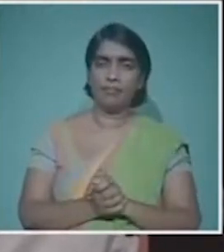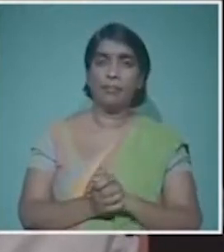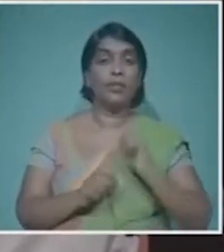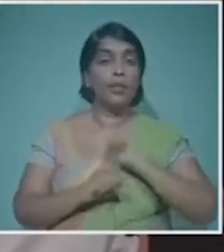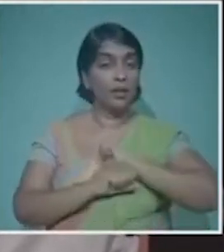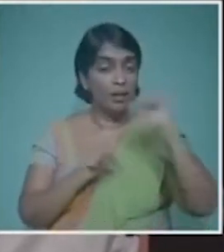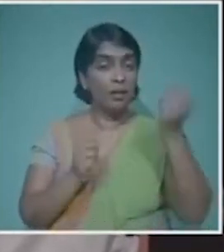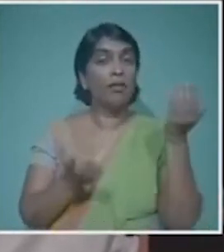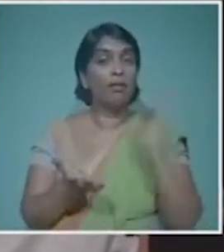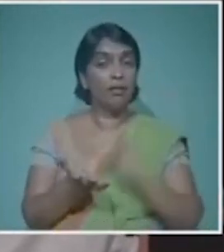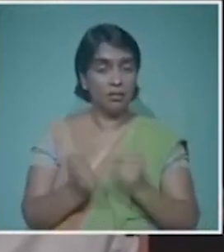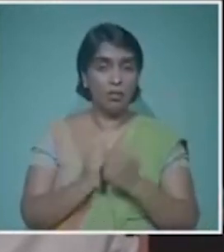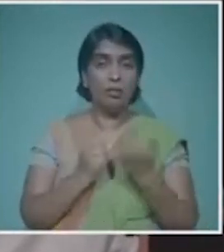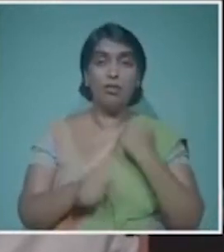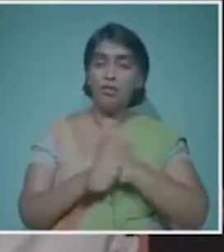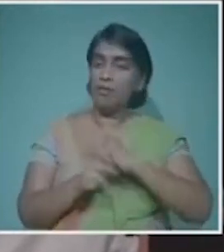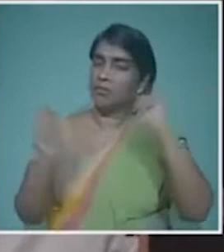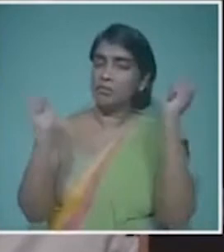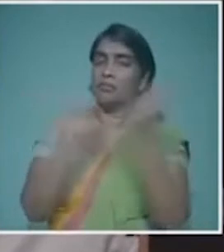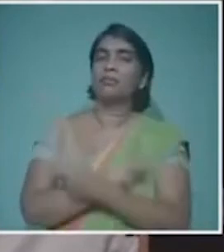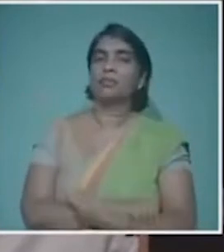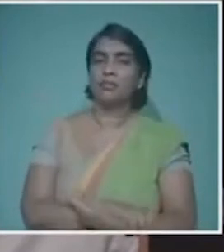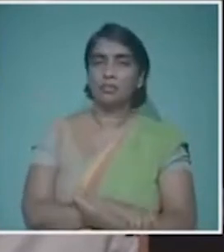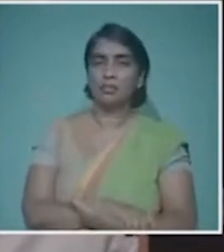අරගලයක් තව ඇති කරනවාලු ආණ්ඩුව වෙනස් කරන්න